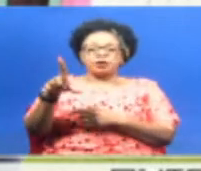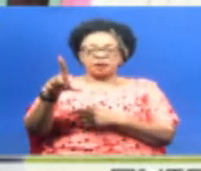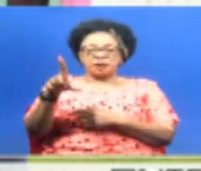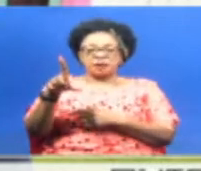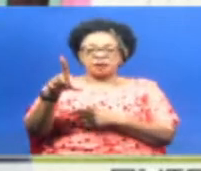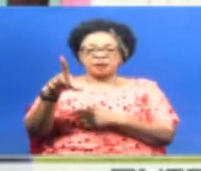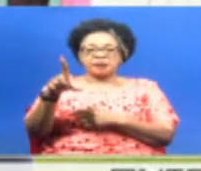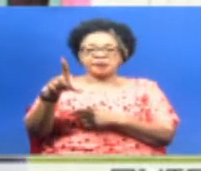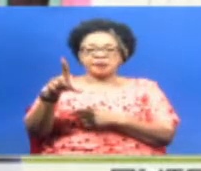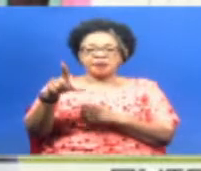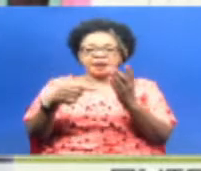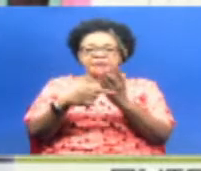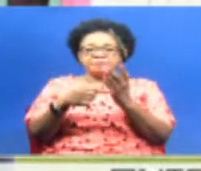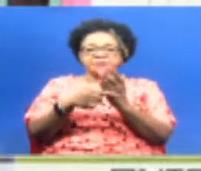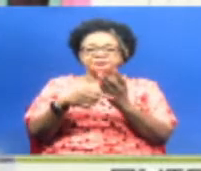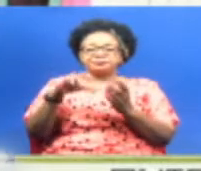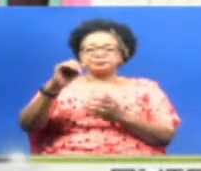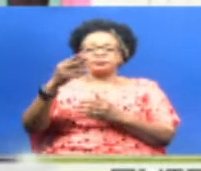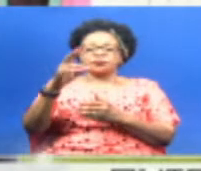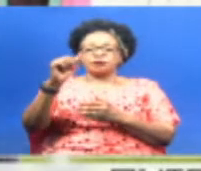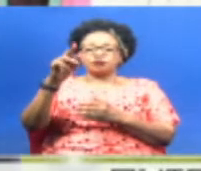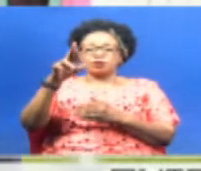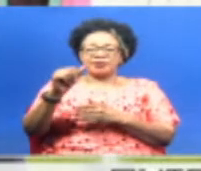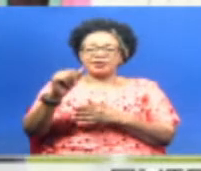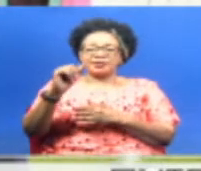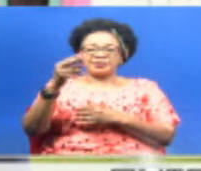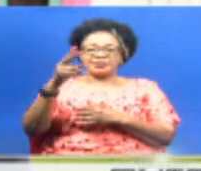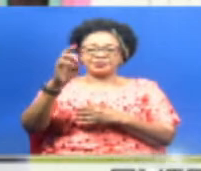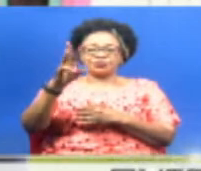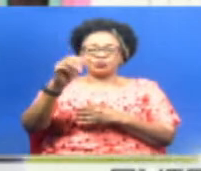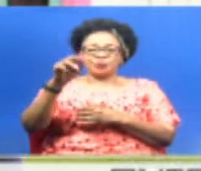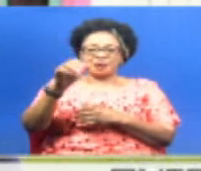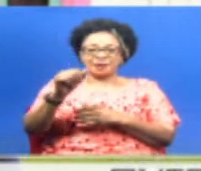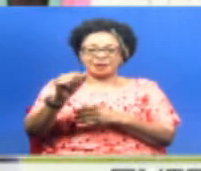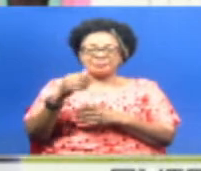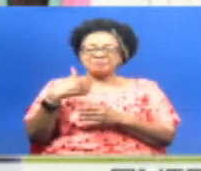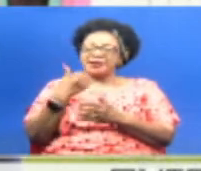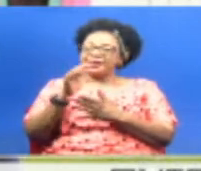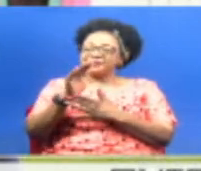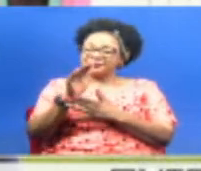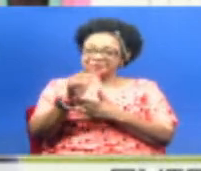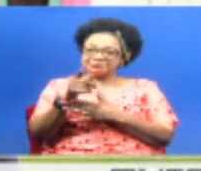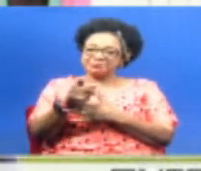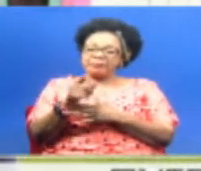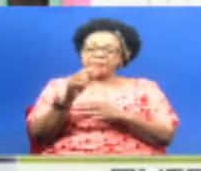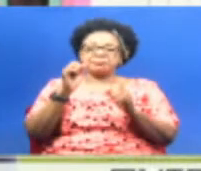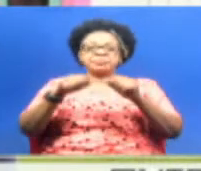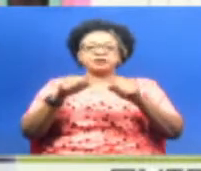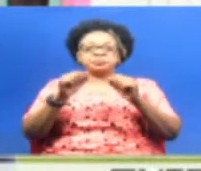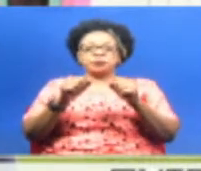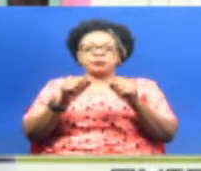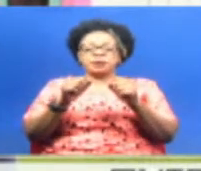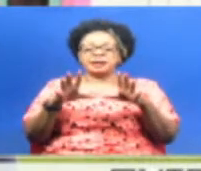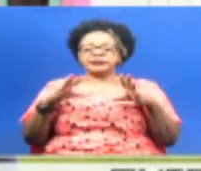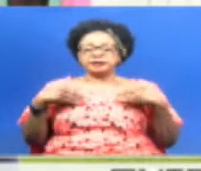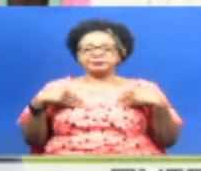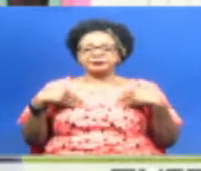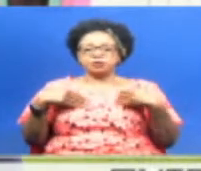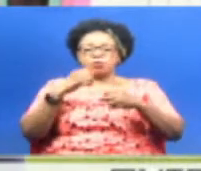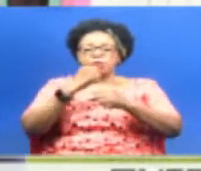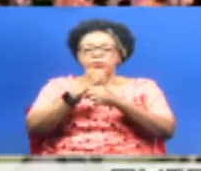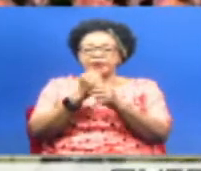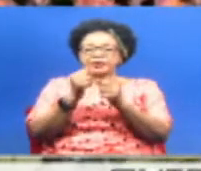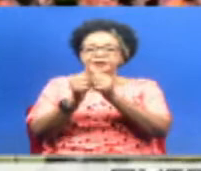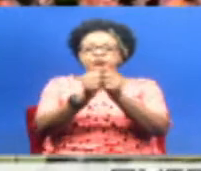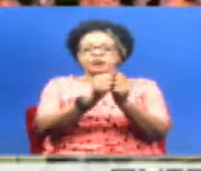Jina yake Astech ni chwara chwara. Sasa nikamuuliza yeye kama anaweza kupale tufanye kolabo